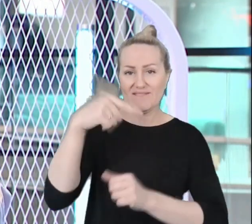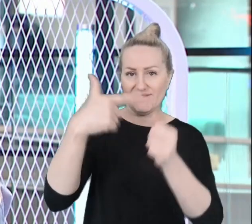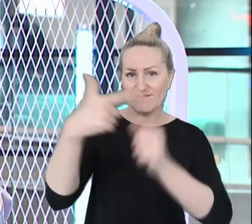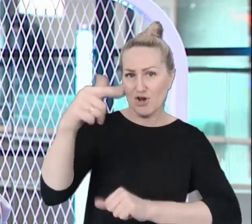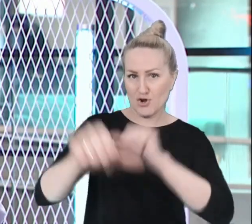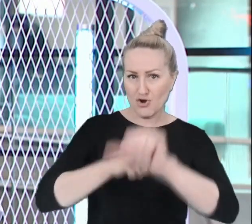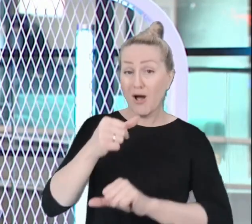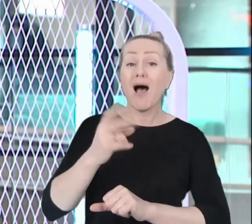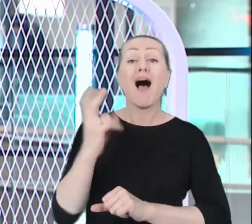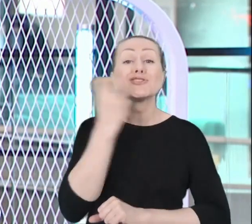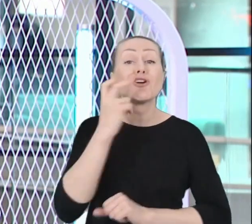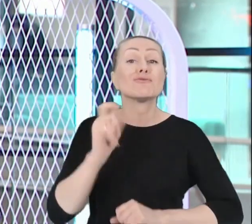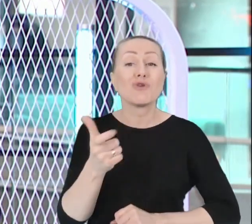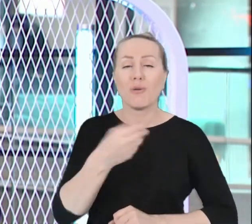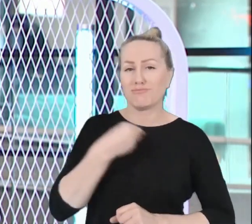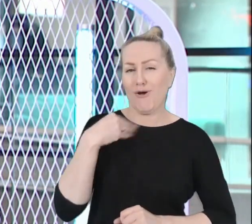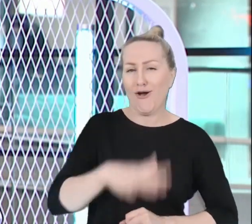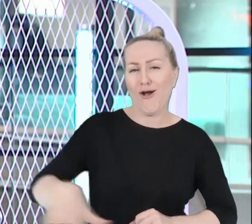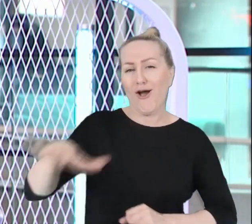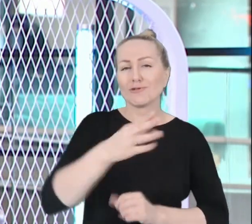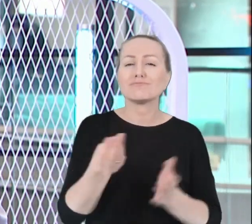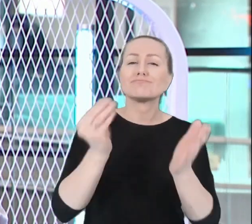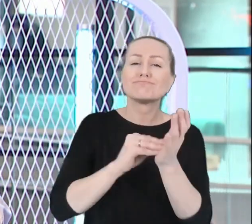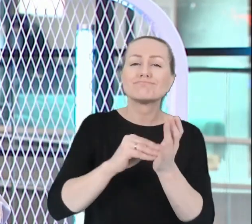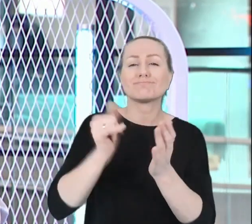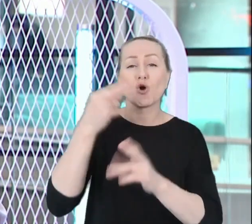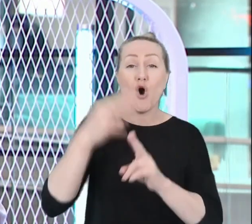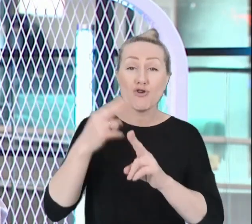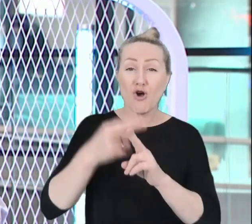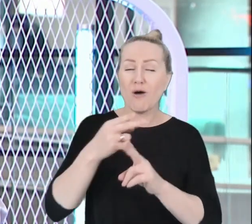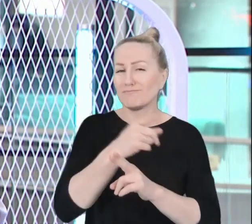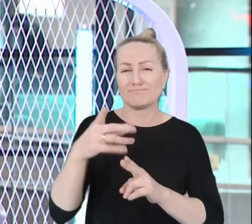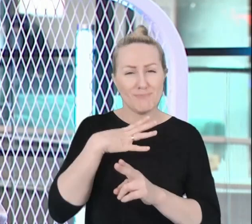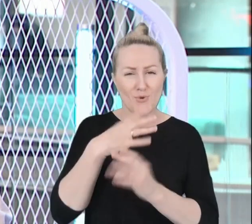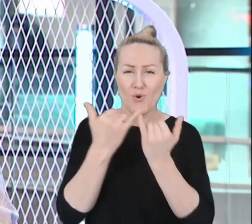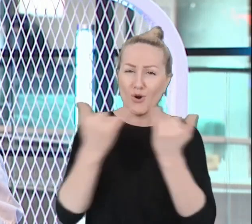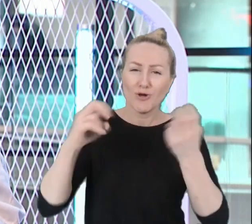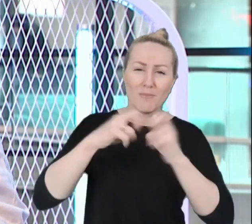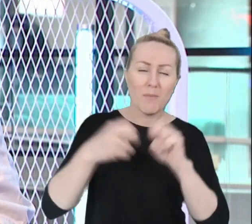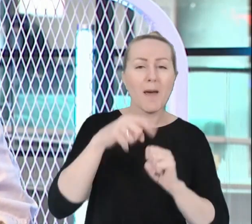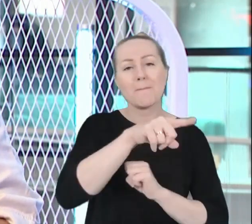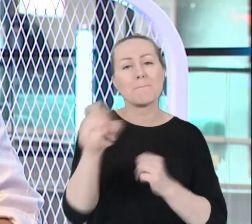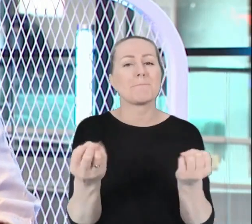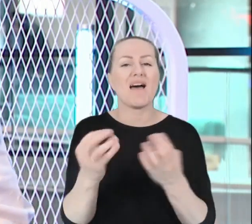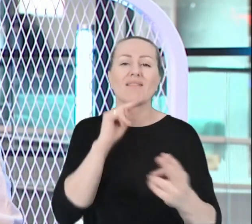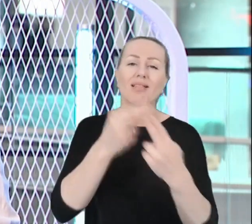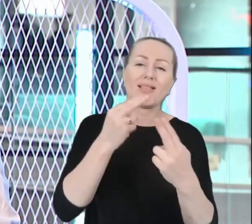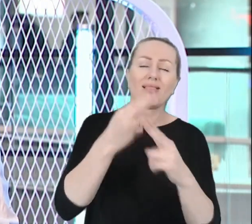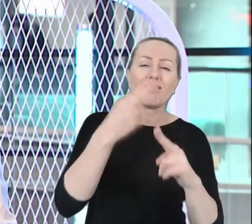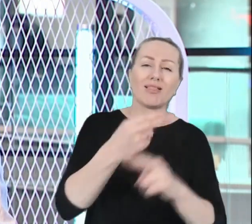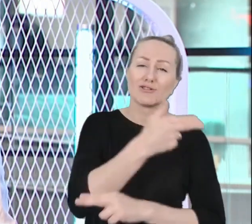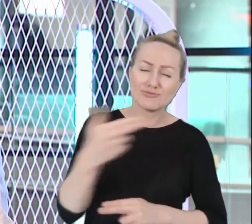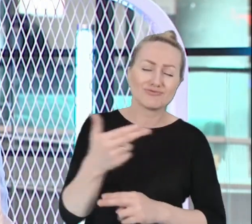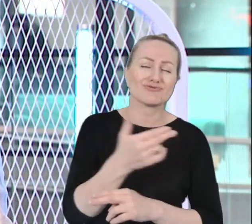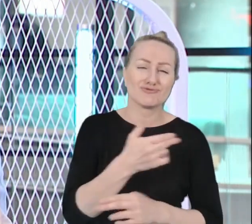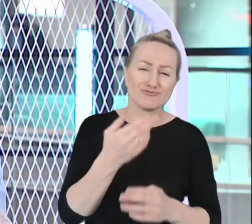Polsce z wprowadzaniem tego jako jednostki chorobowej mogą być różne problemy, prawnicy wypowiadają się na ten temat itd., itd. Natomiast